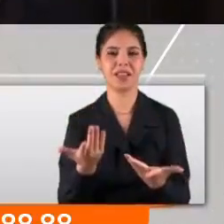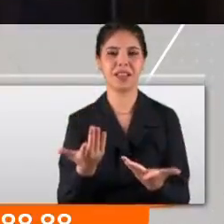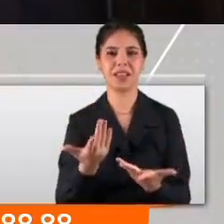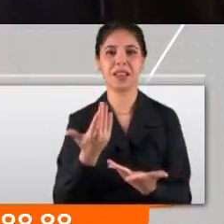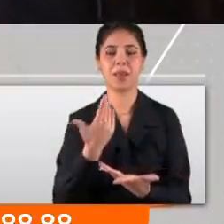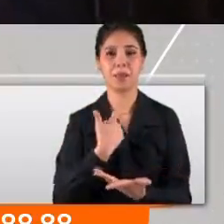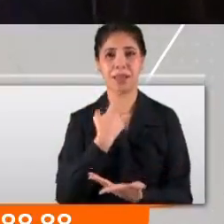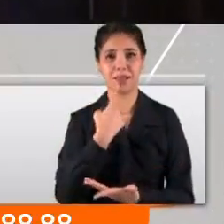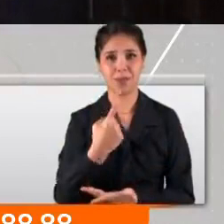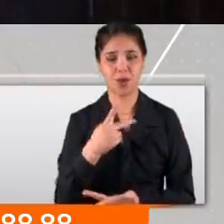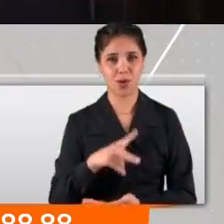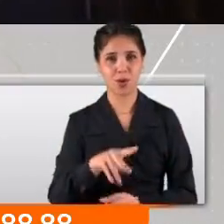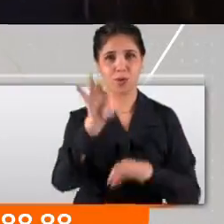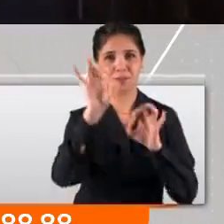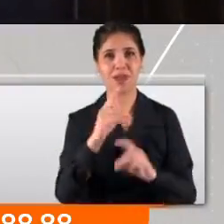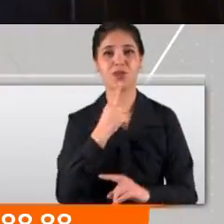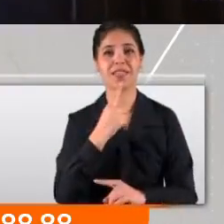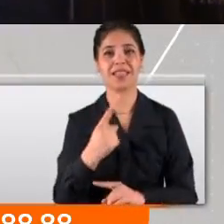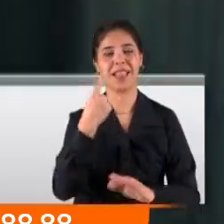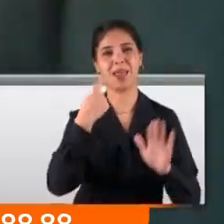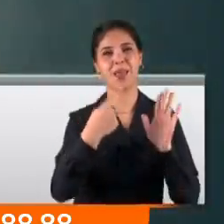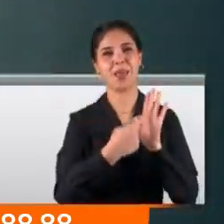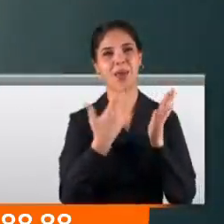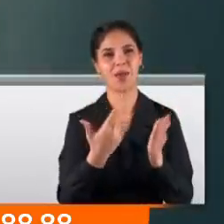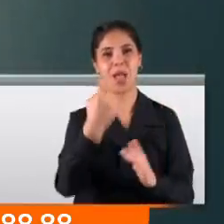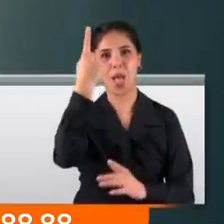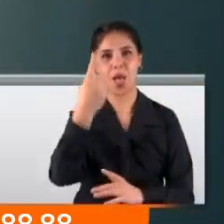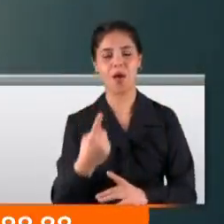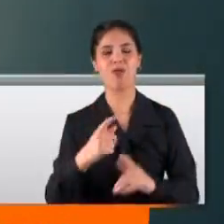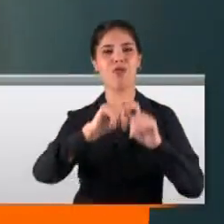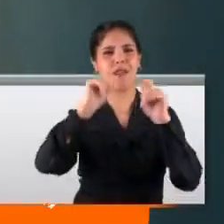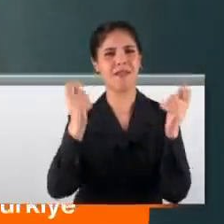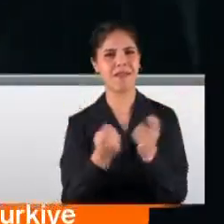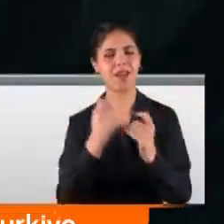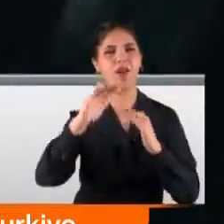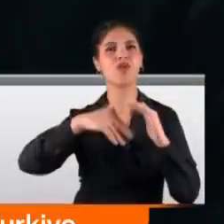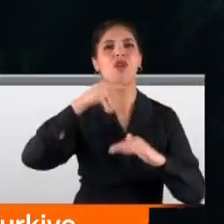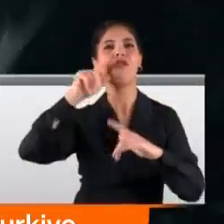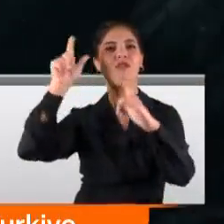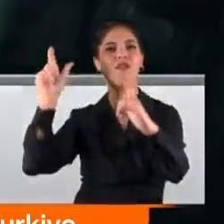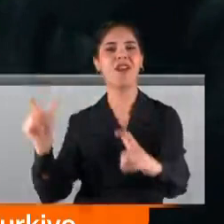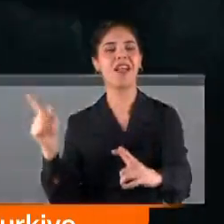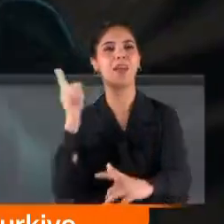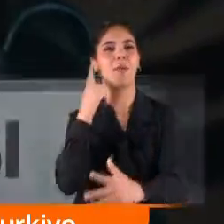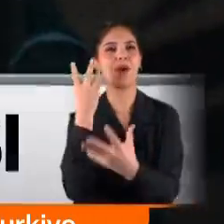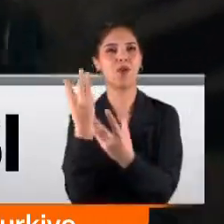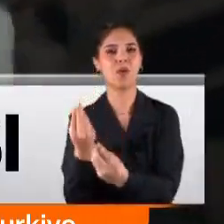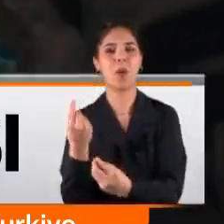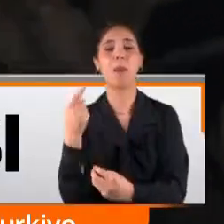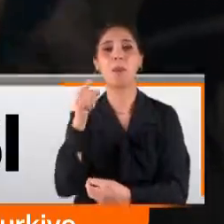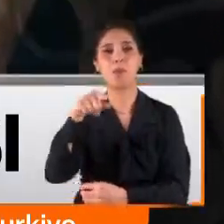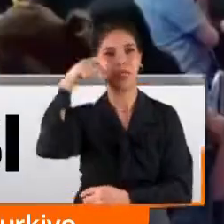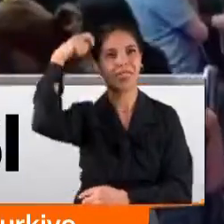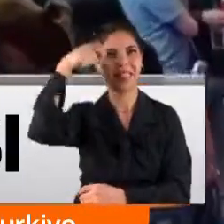bizim söylediğimiz yolculuğun başlangıcı olduğunu gösteriyor zaten. Önce reytinglerde, ardından Fransa'da fırtına gibi esti. Ben Bu